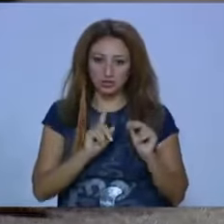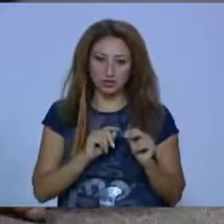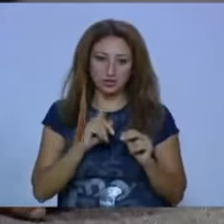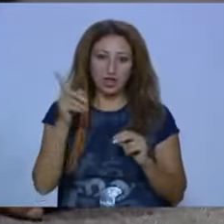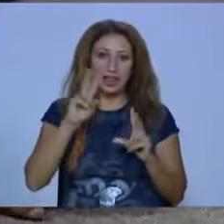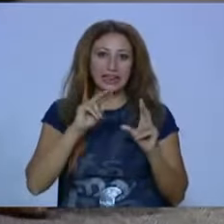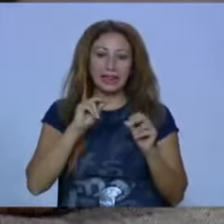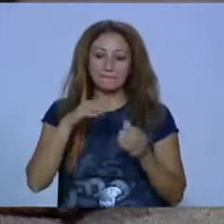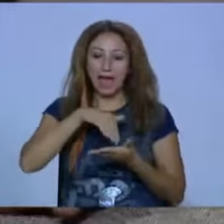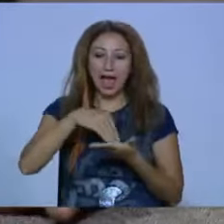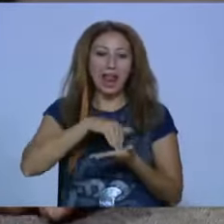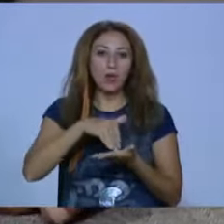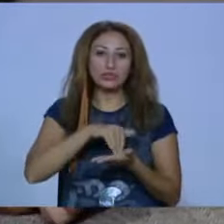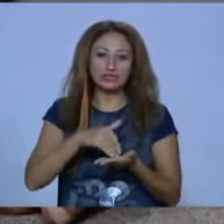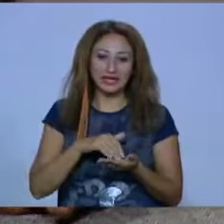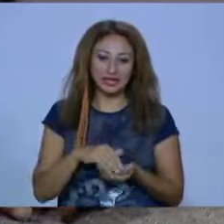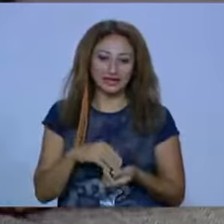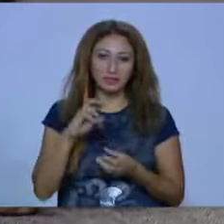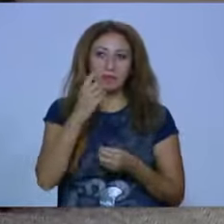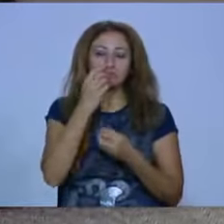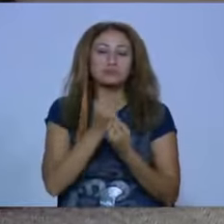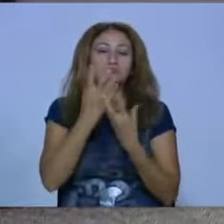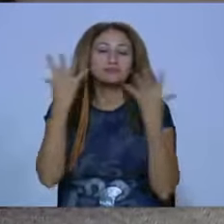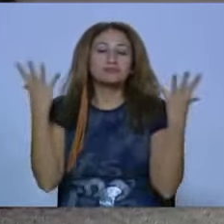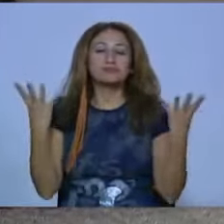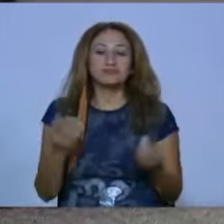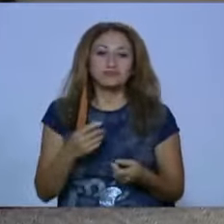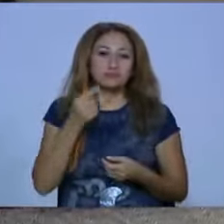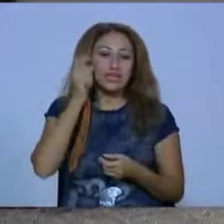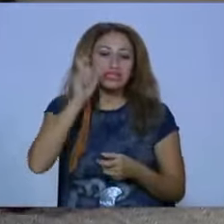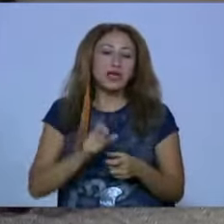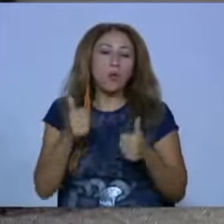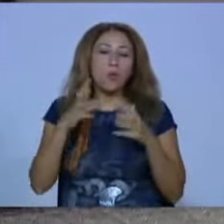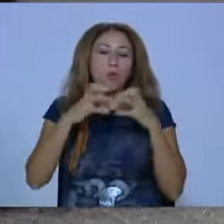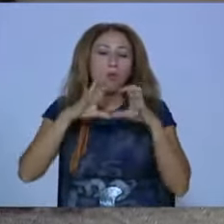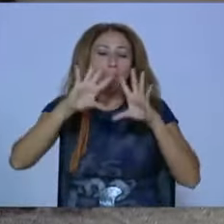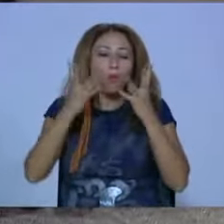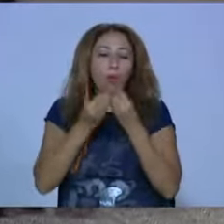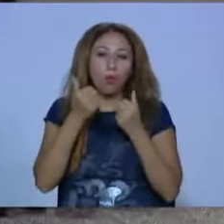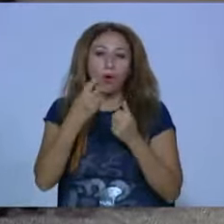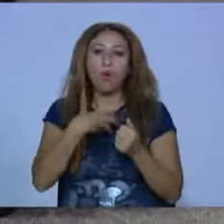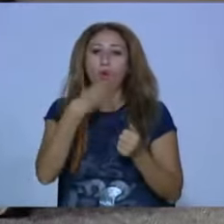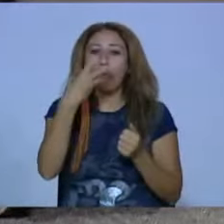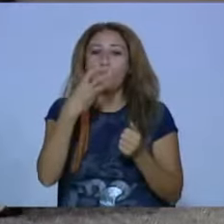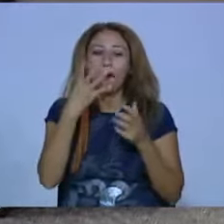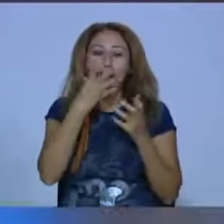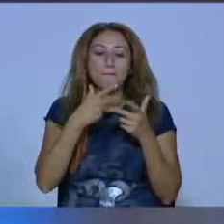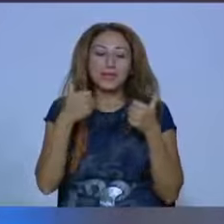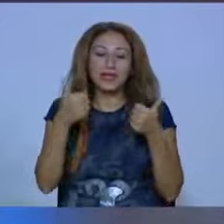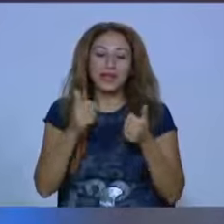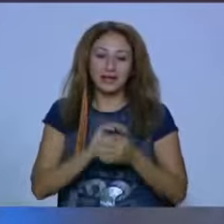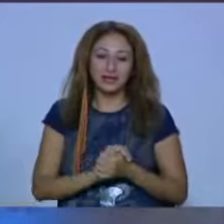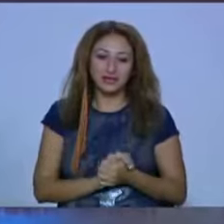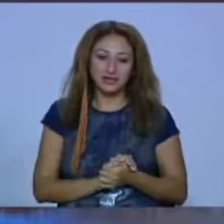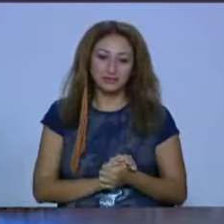حلويات، كان عطر، كان روح جميلة حامت